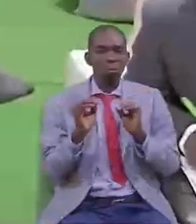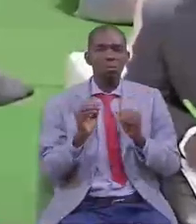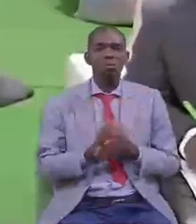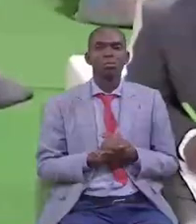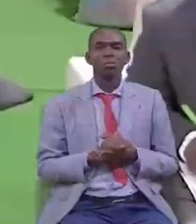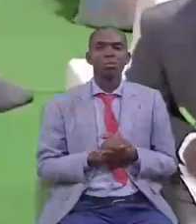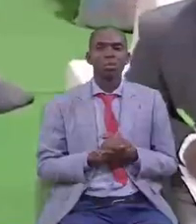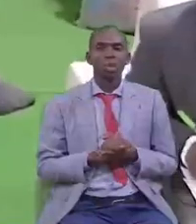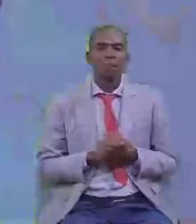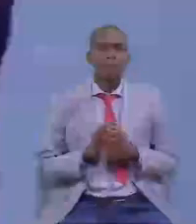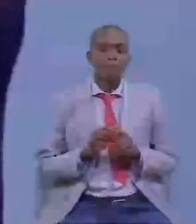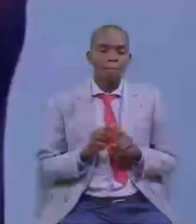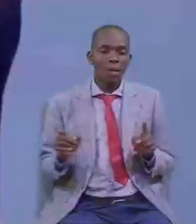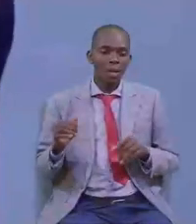Mais à ta parole,